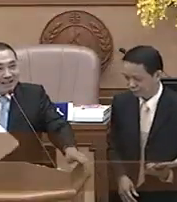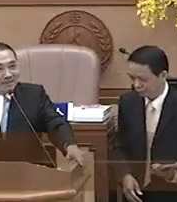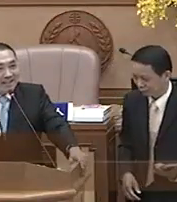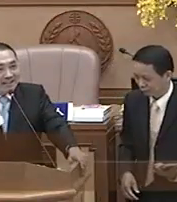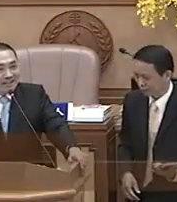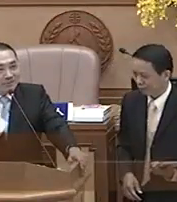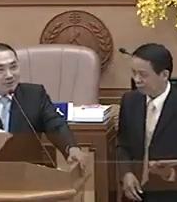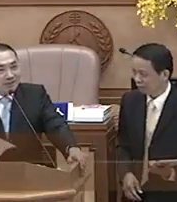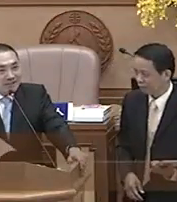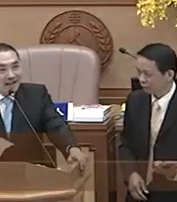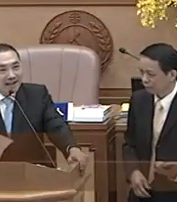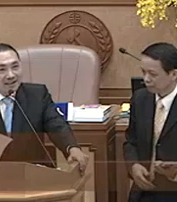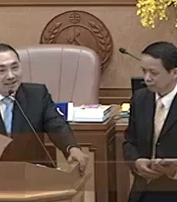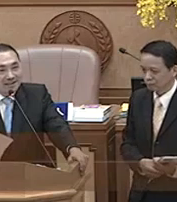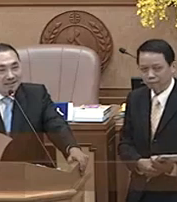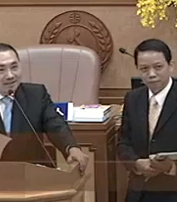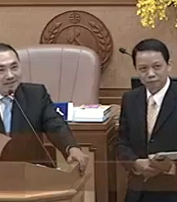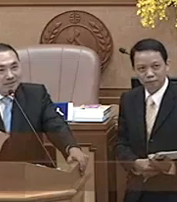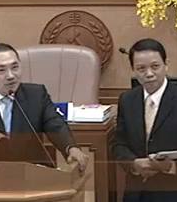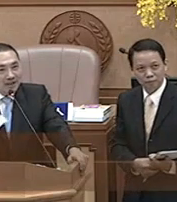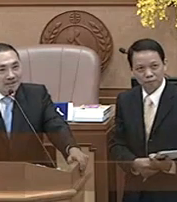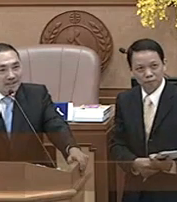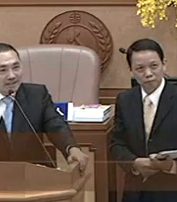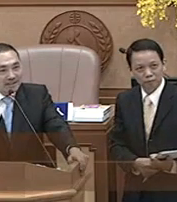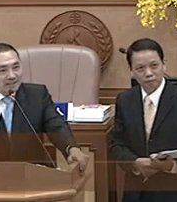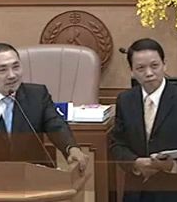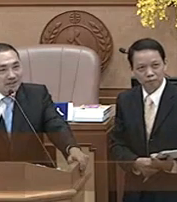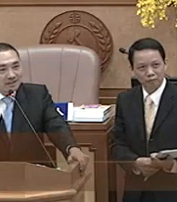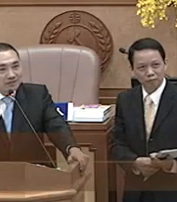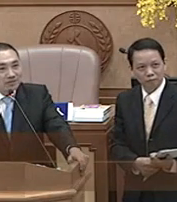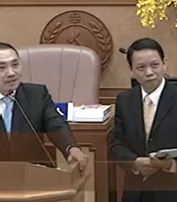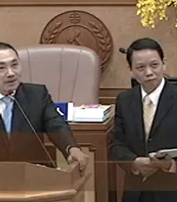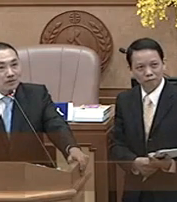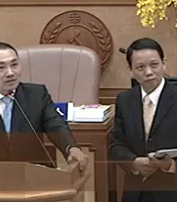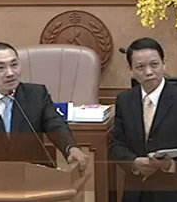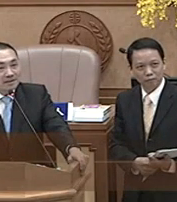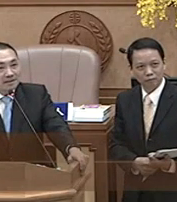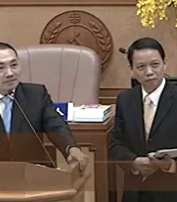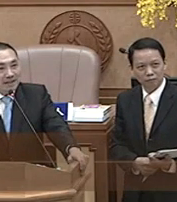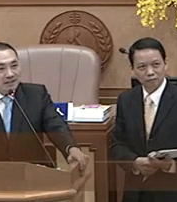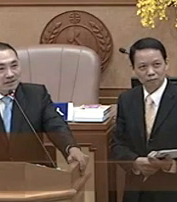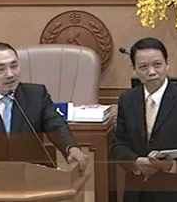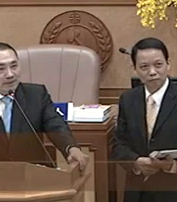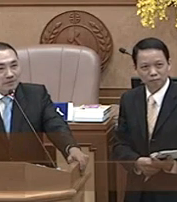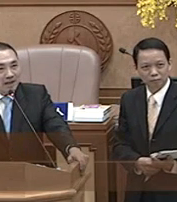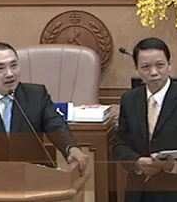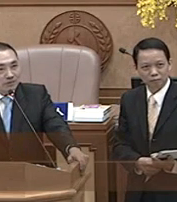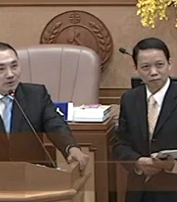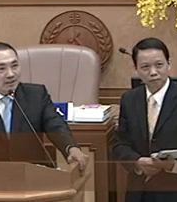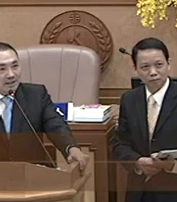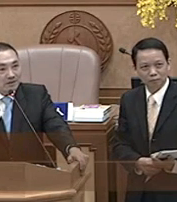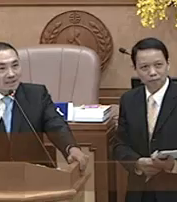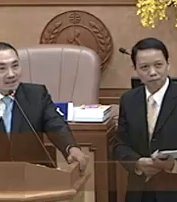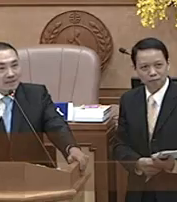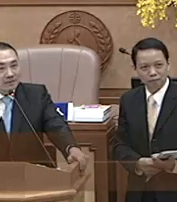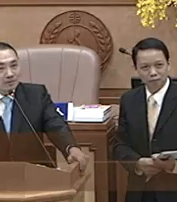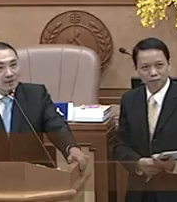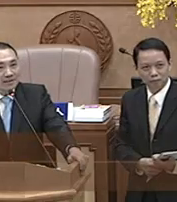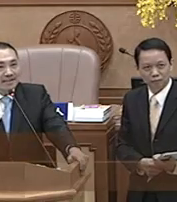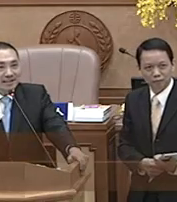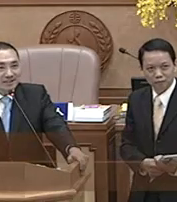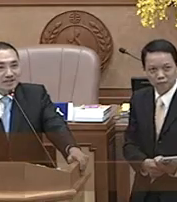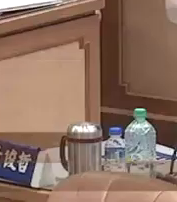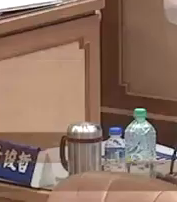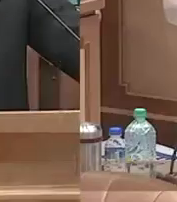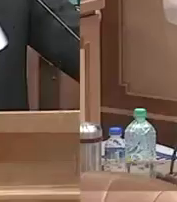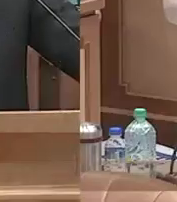我还特别跟议员补充一下哈，中央这个一定有一个试算的标准，把那个试算标准好好做一个调整，符合